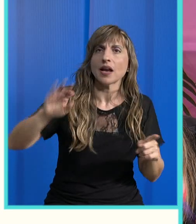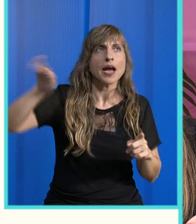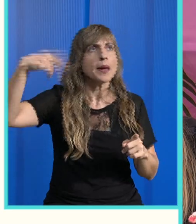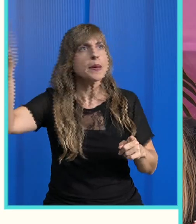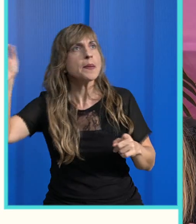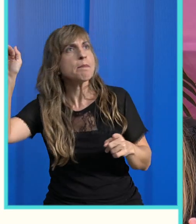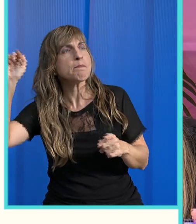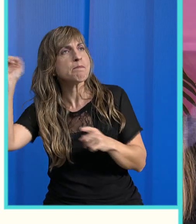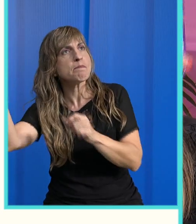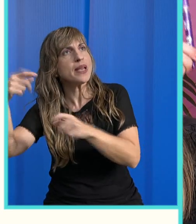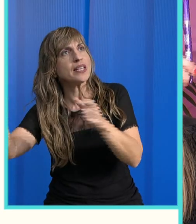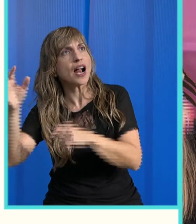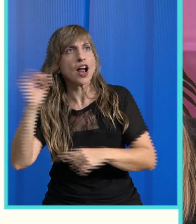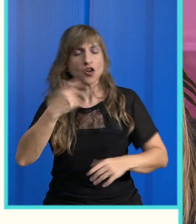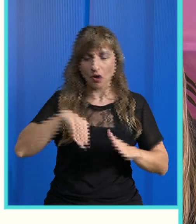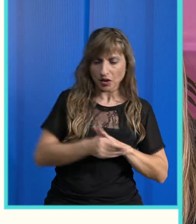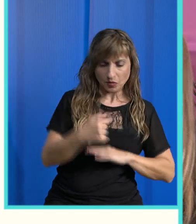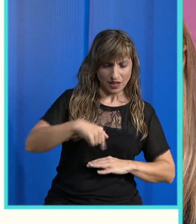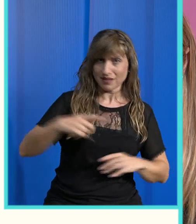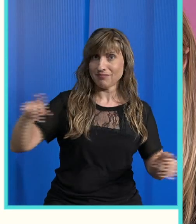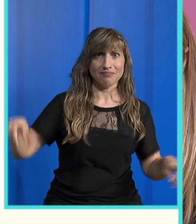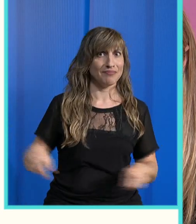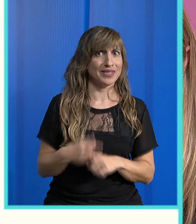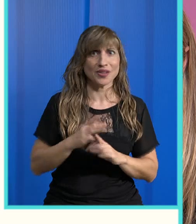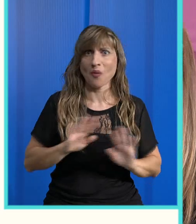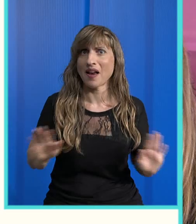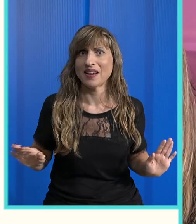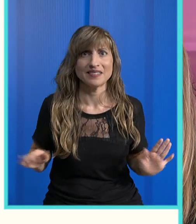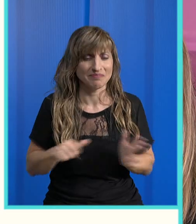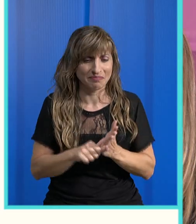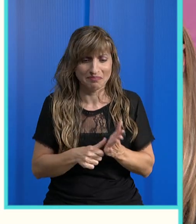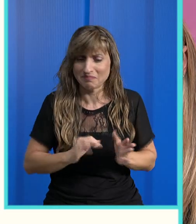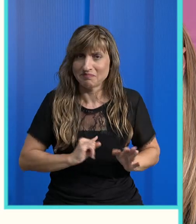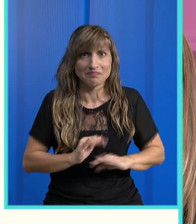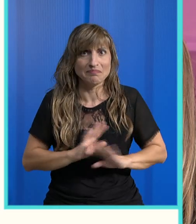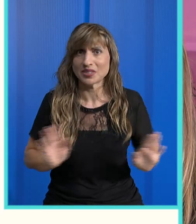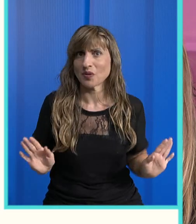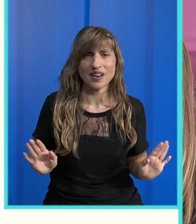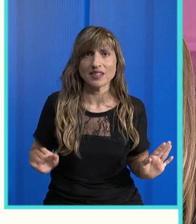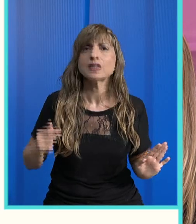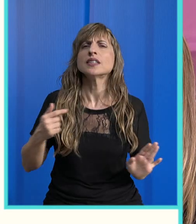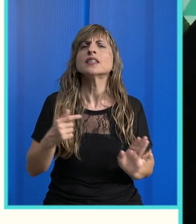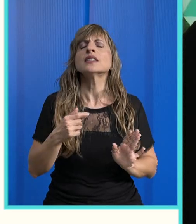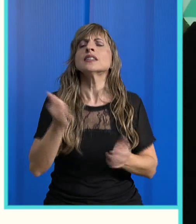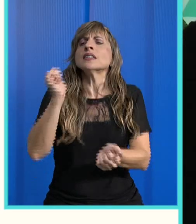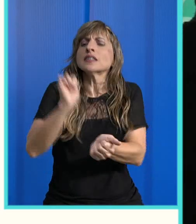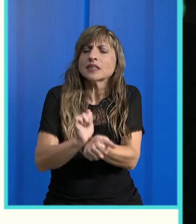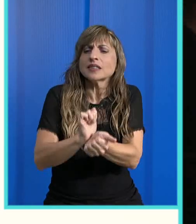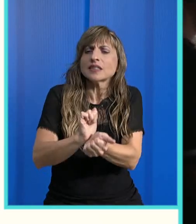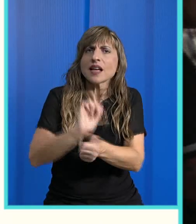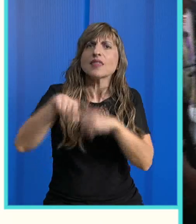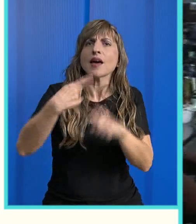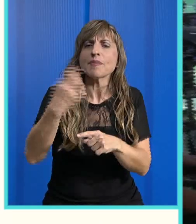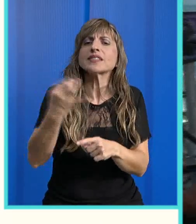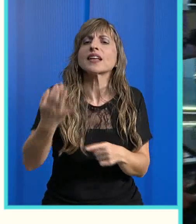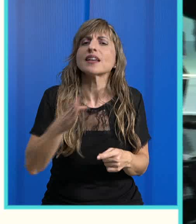o si és una persona nacional la qüestió és el que passarà quan s'agafa i s'enxampa aquest delinqüent. L'oposició